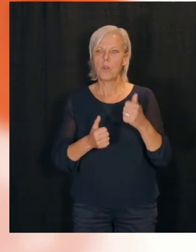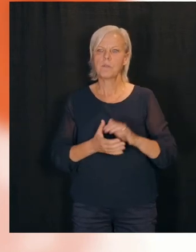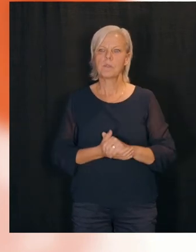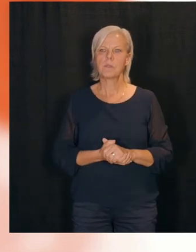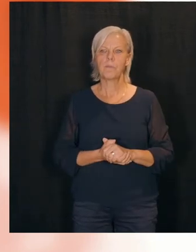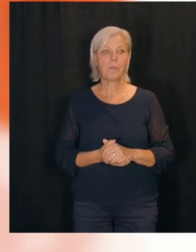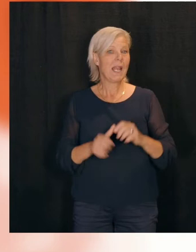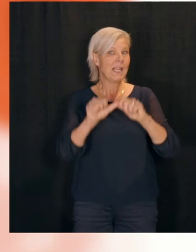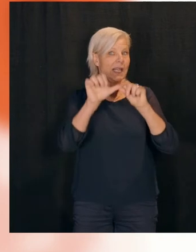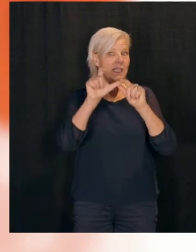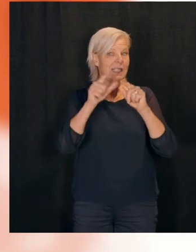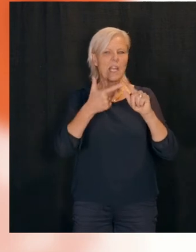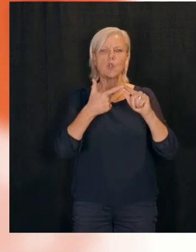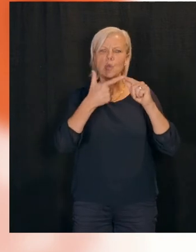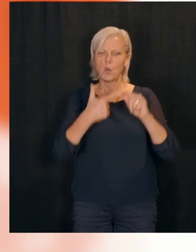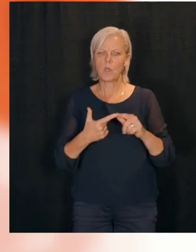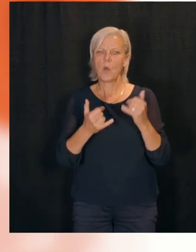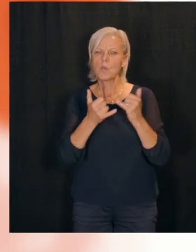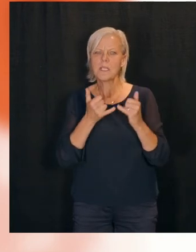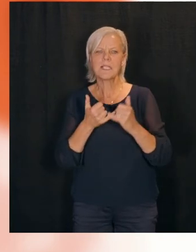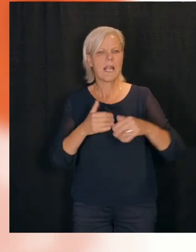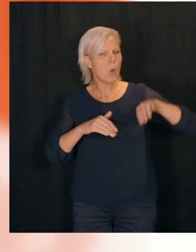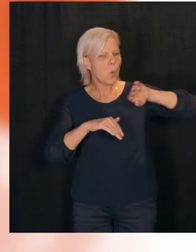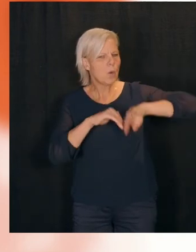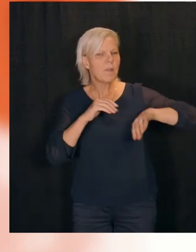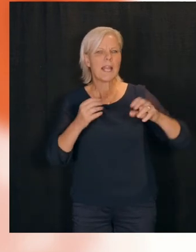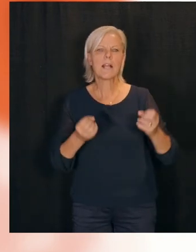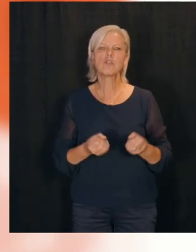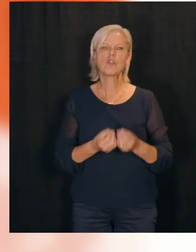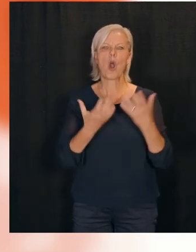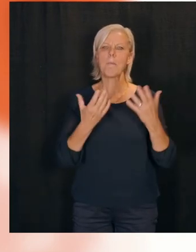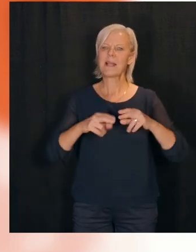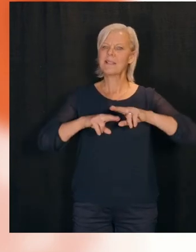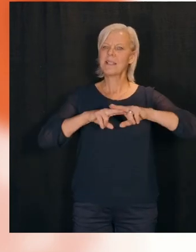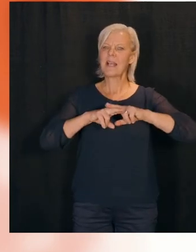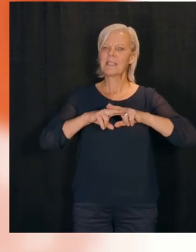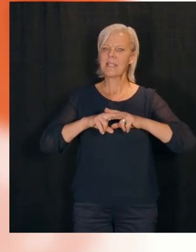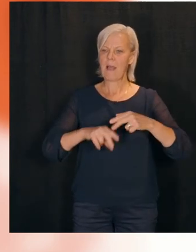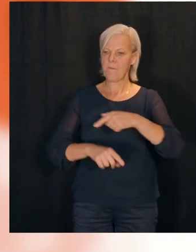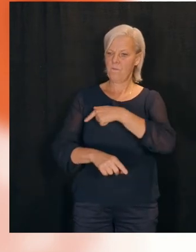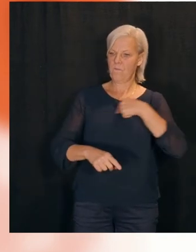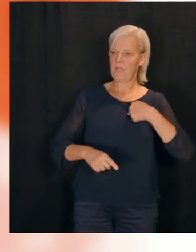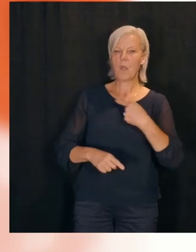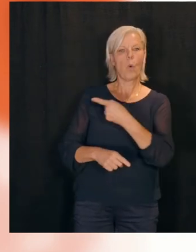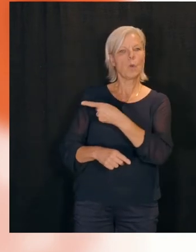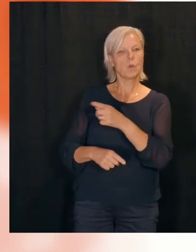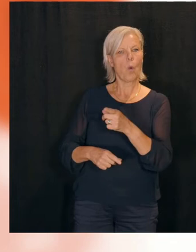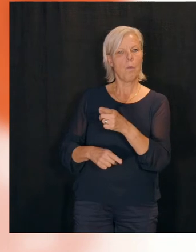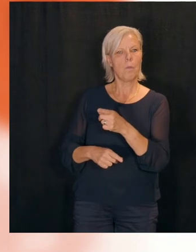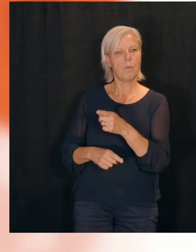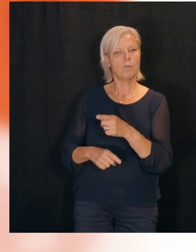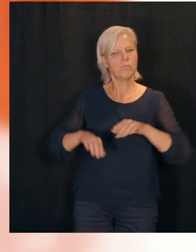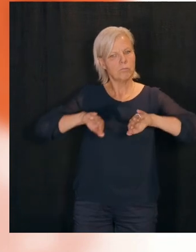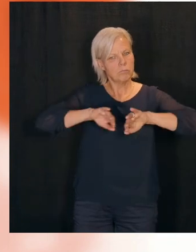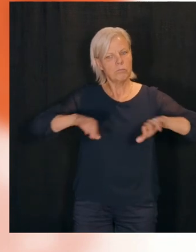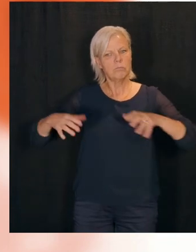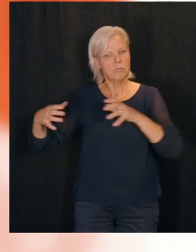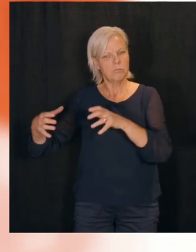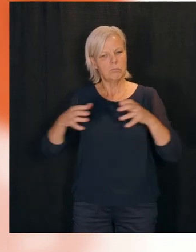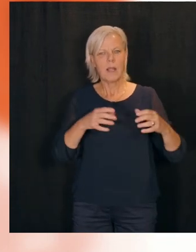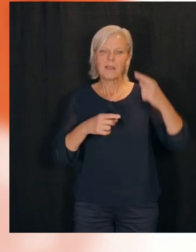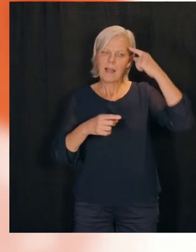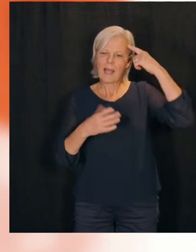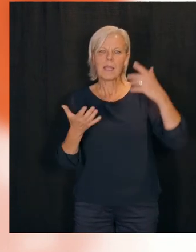Och den sjunde och sista, att undvika att skapa en känsla av vi och dem. Och att intersektionalitet erbjuder tankar och metoder